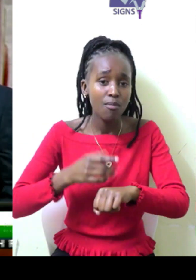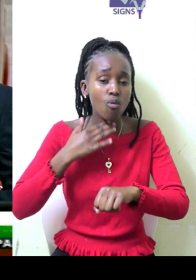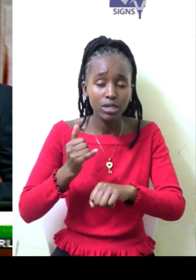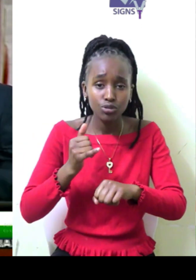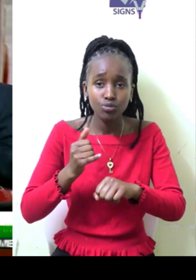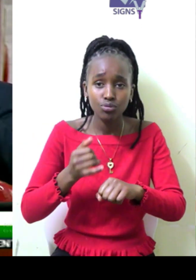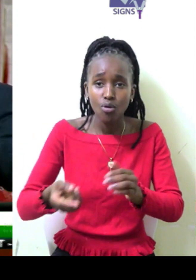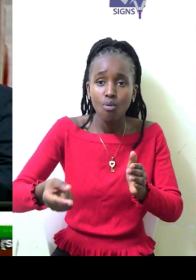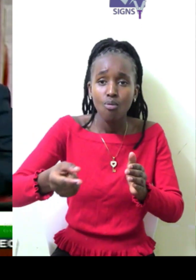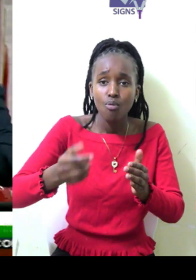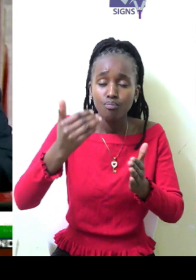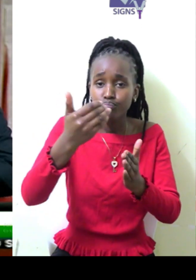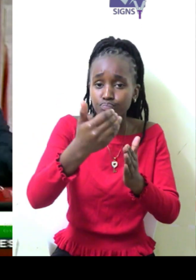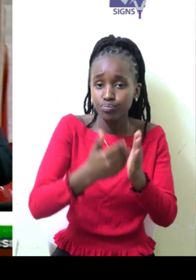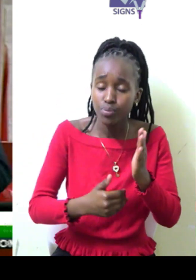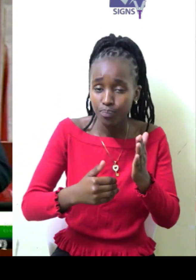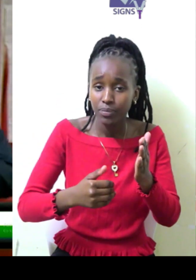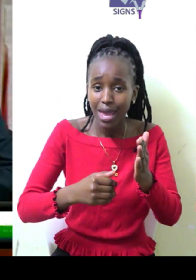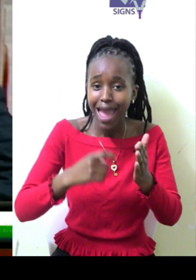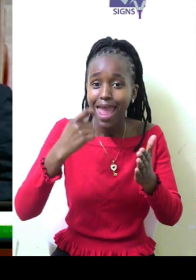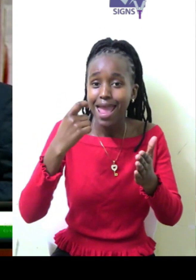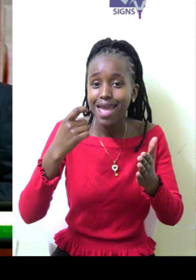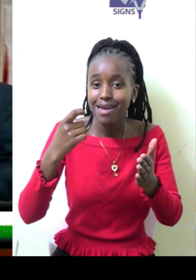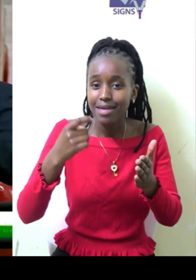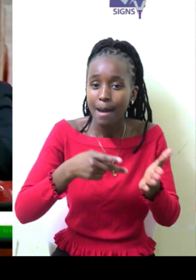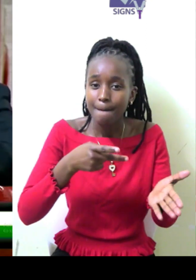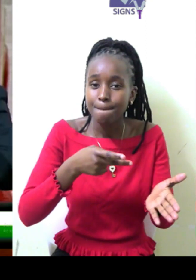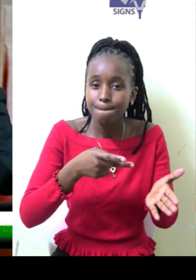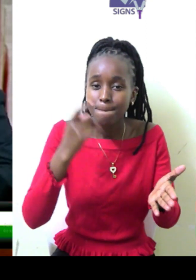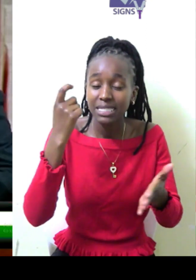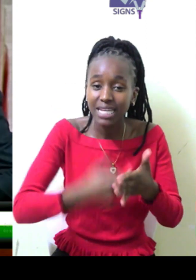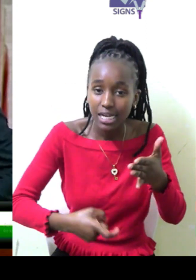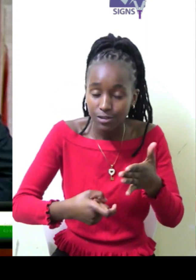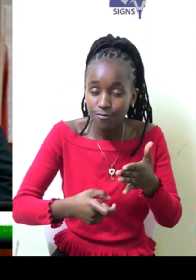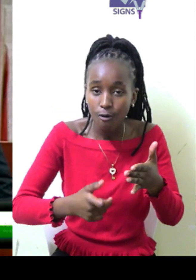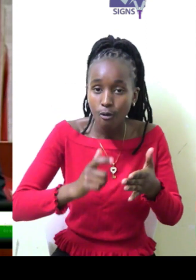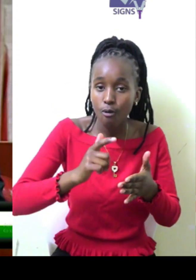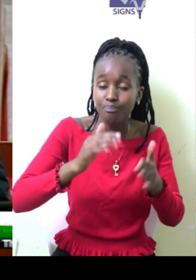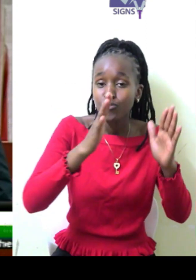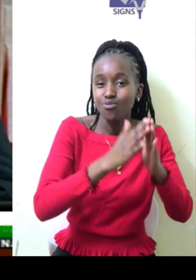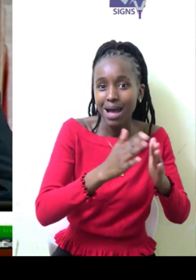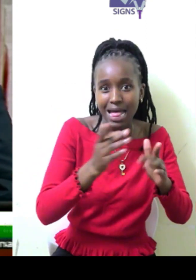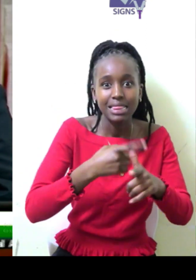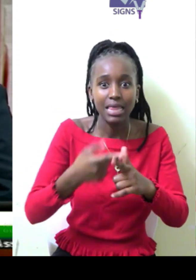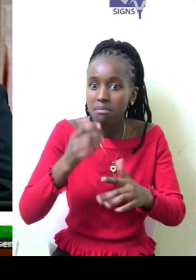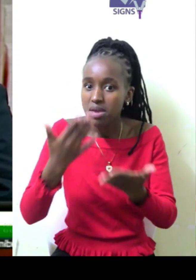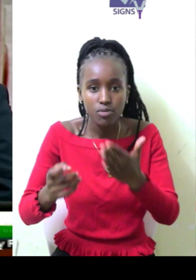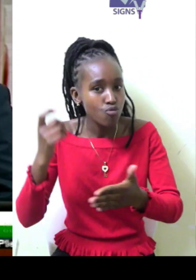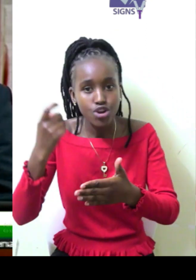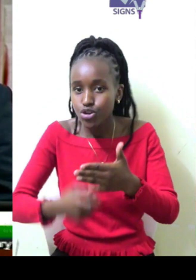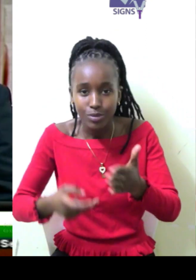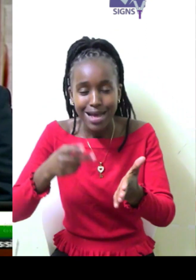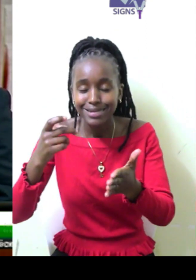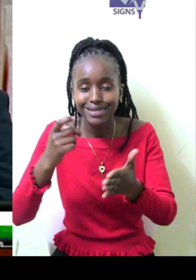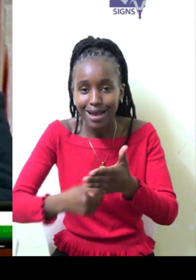nyumba, wangepunguza ushuru wa mafuta. Gharama ya maisha ingefanya nini? Ingeshuka chini. Lakini